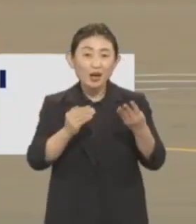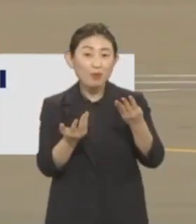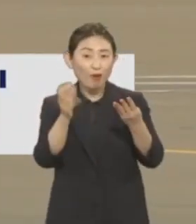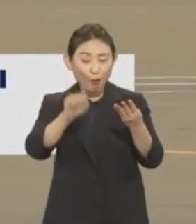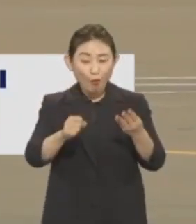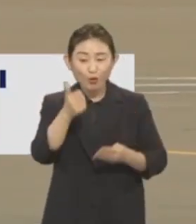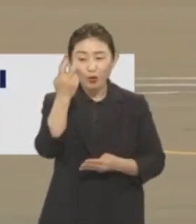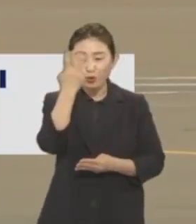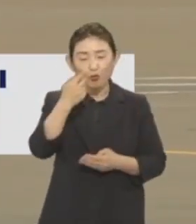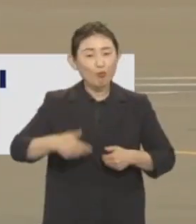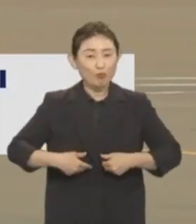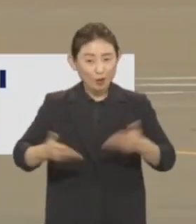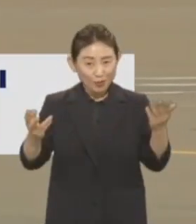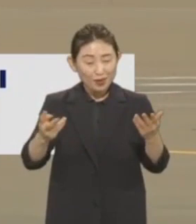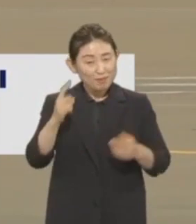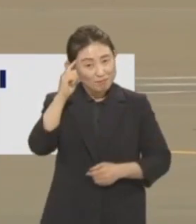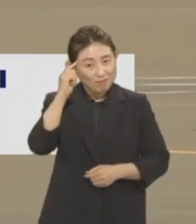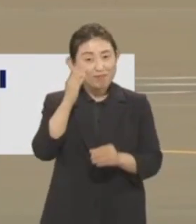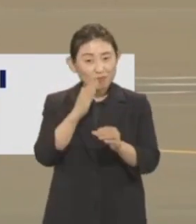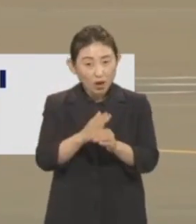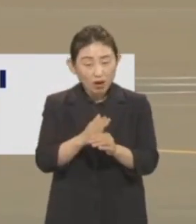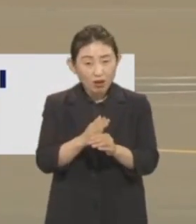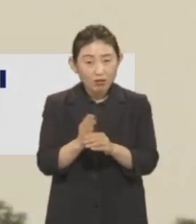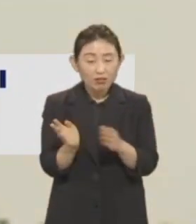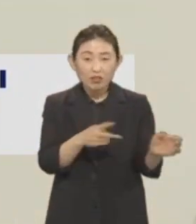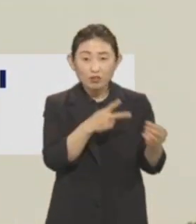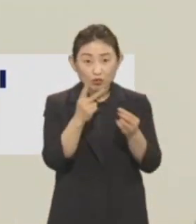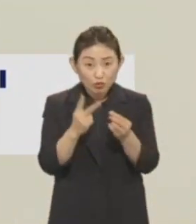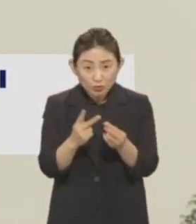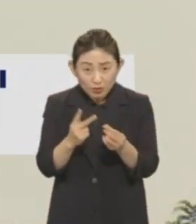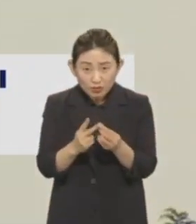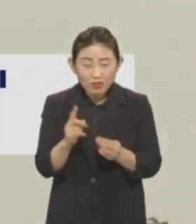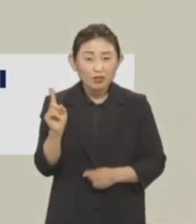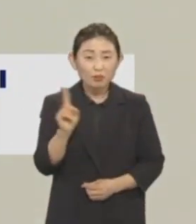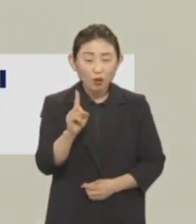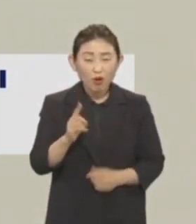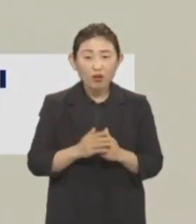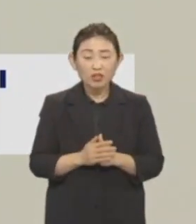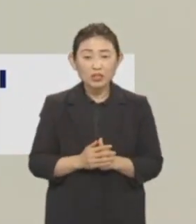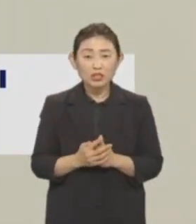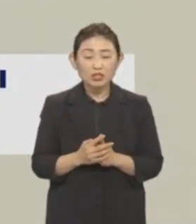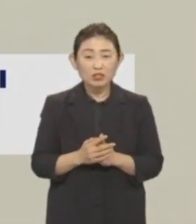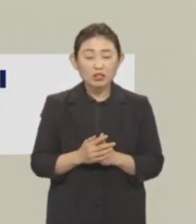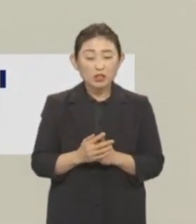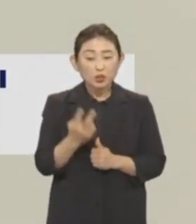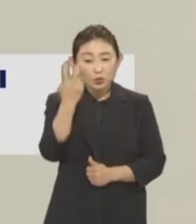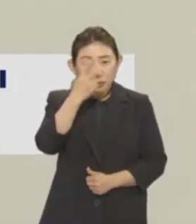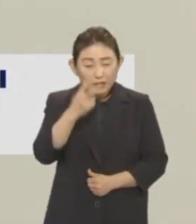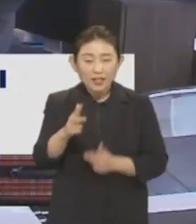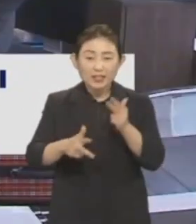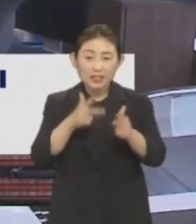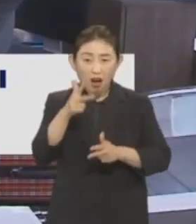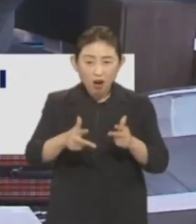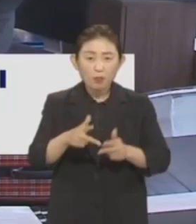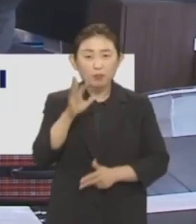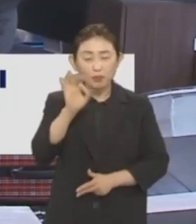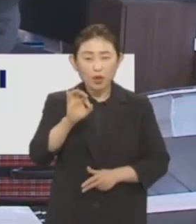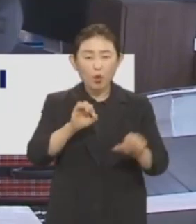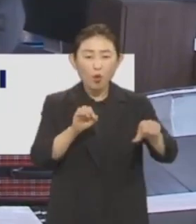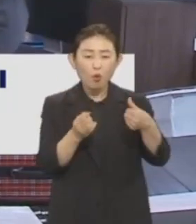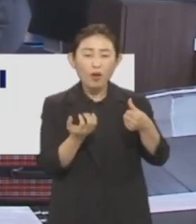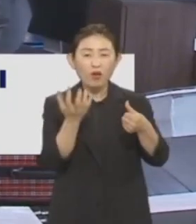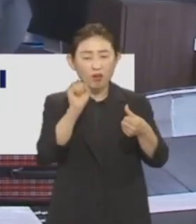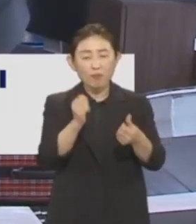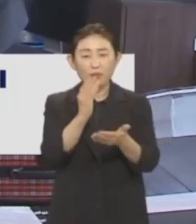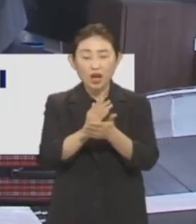예타를 받지 않는 방법을 모색 중이라고 말했습니다 이와 함께 예타조사 대상 사업 기준을 총사업비